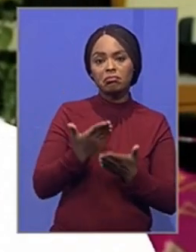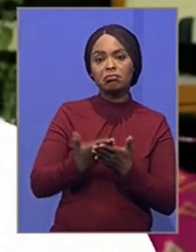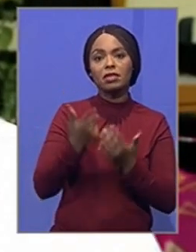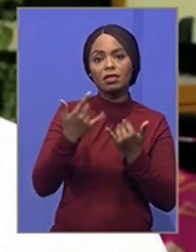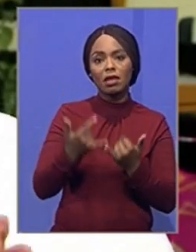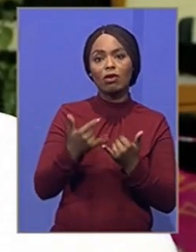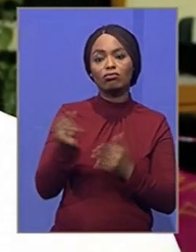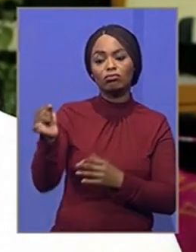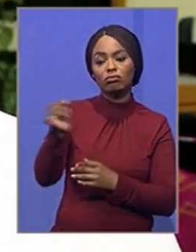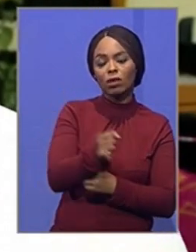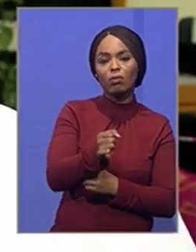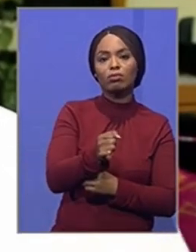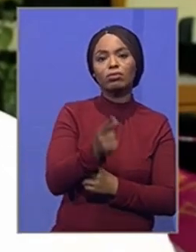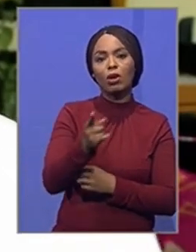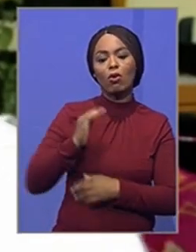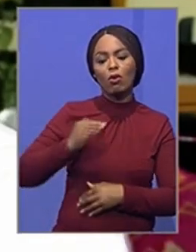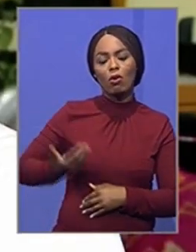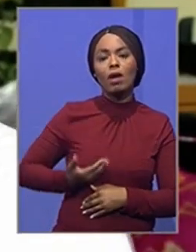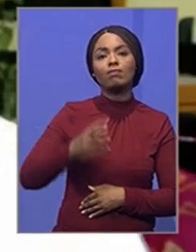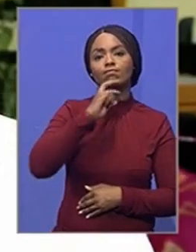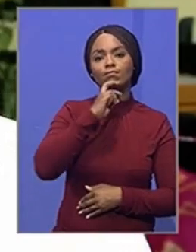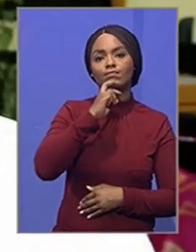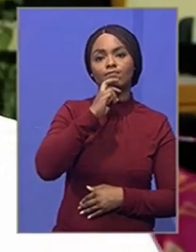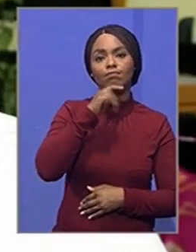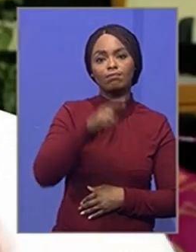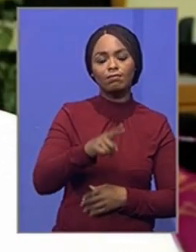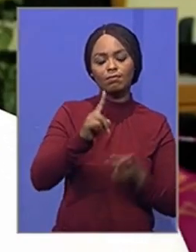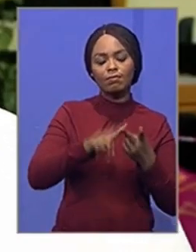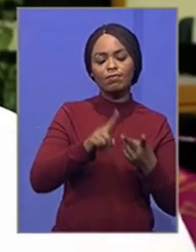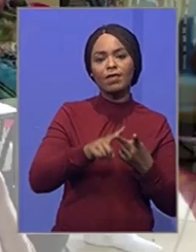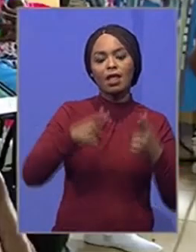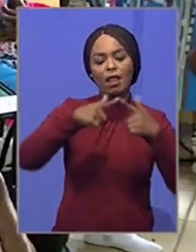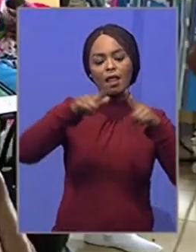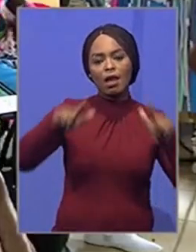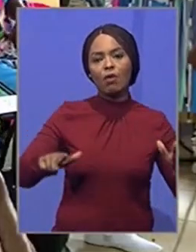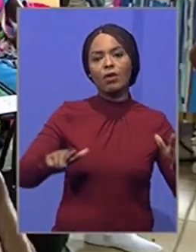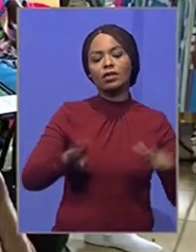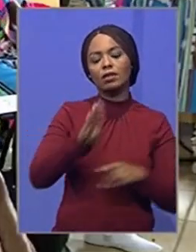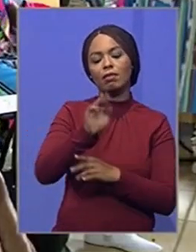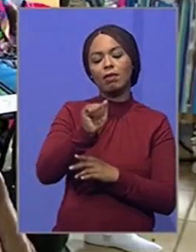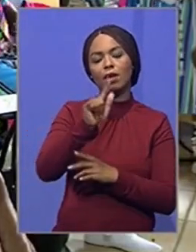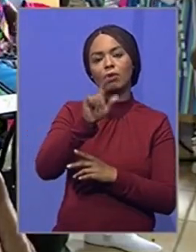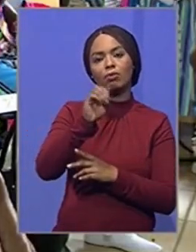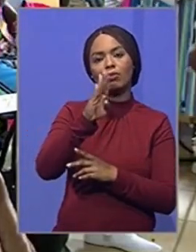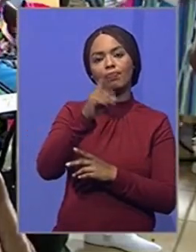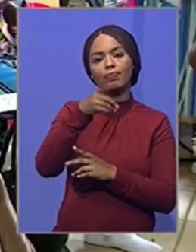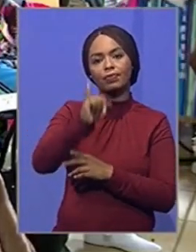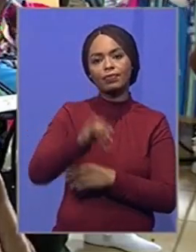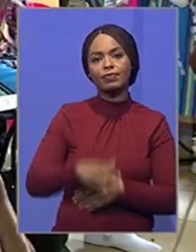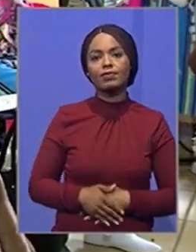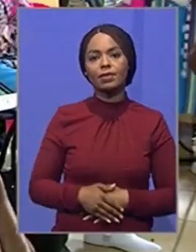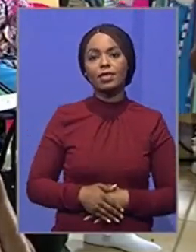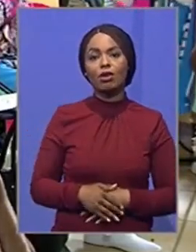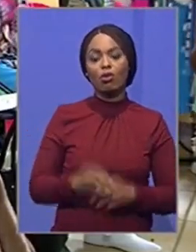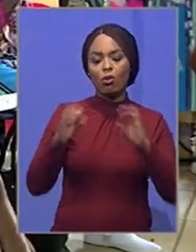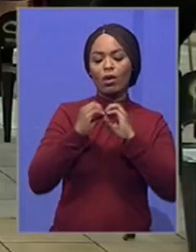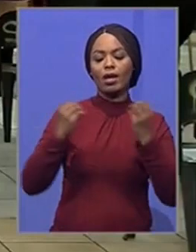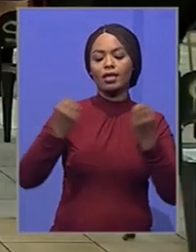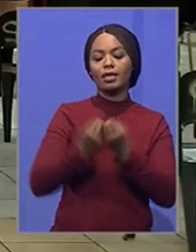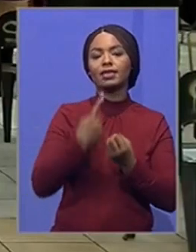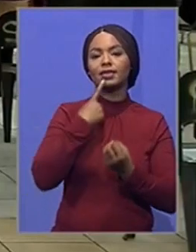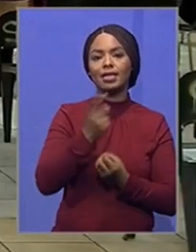basadi bja Balobedu le o tsosolosa polelo ya Khilobedu. Lekgotla la Dipebele la Afrika Borwa le re go ditola ga go fetola Bibele